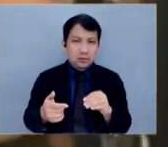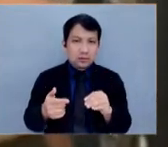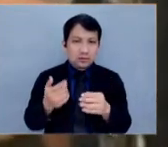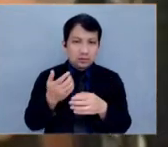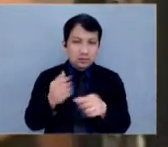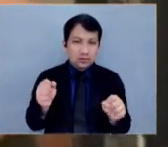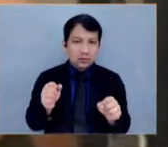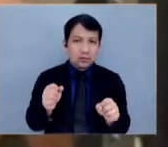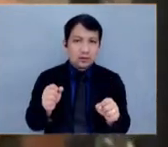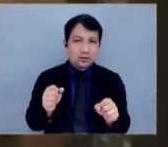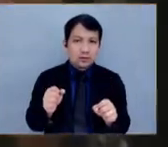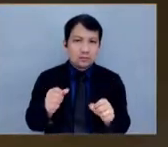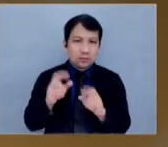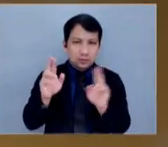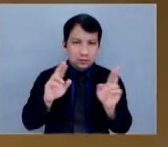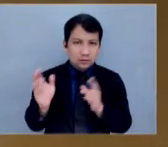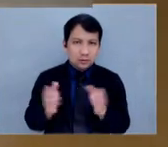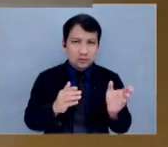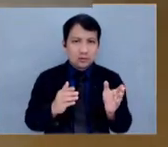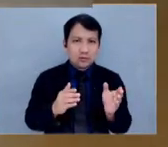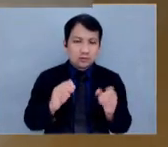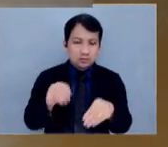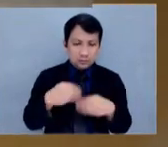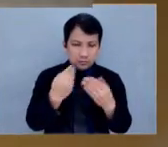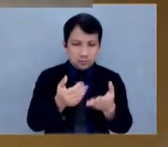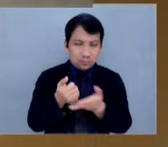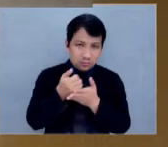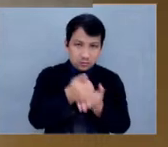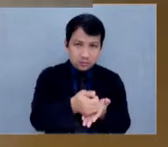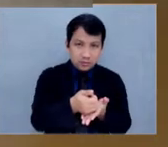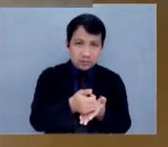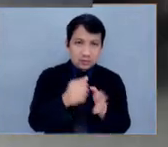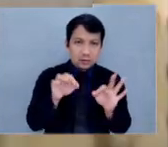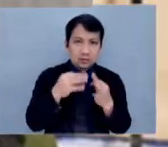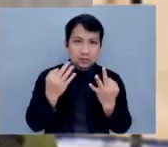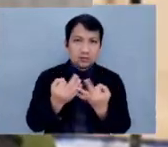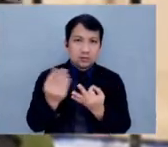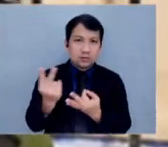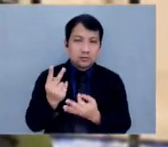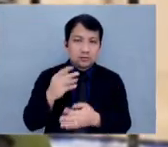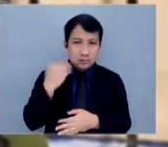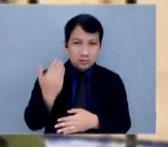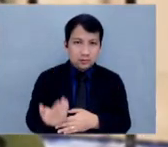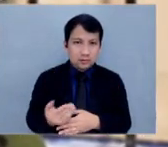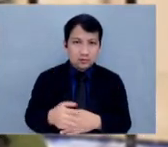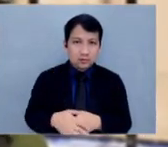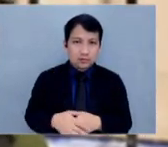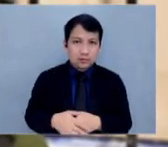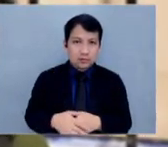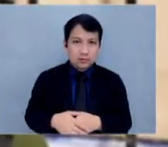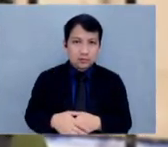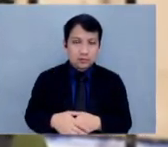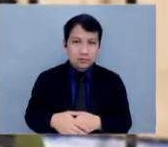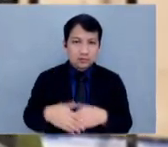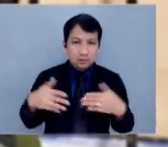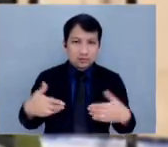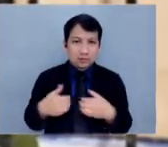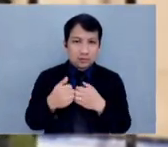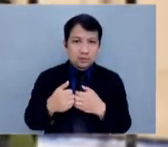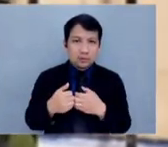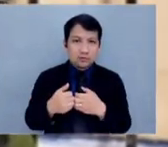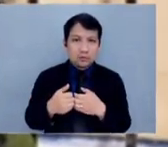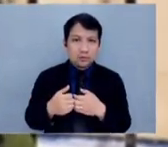Gayunpaman, handa naman siyang magbigay ng tulong sa mga pamilya ng dalawang namatay. At na-damage yung sasakyan ko, hindi eh, parang